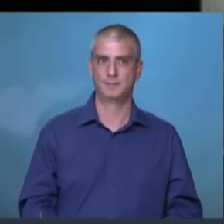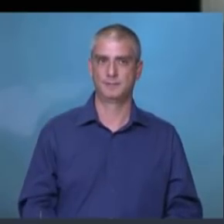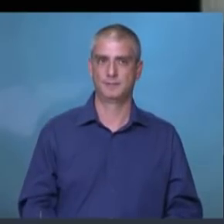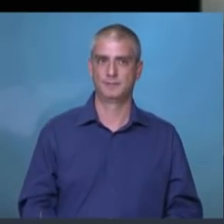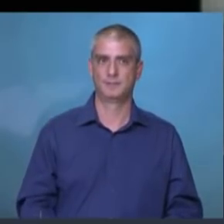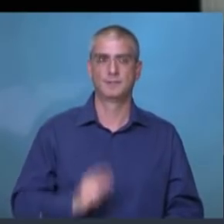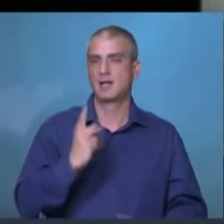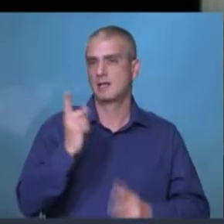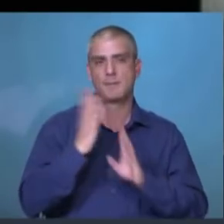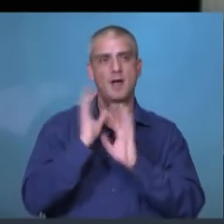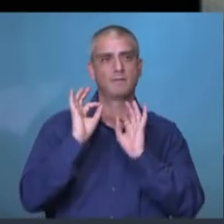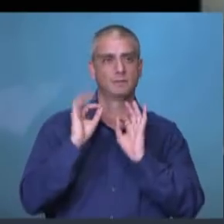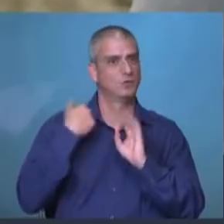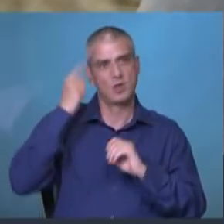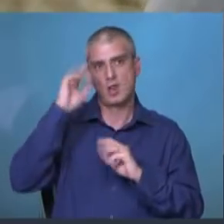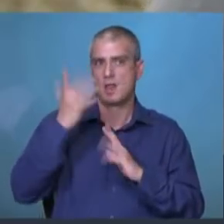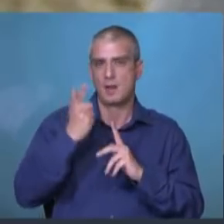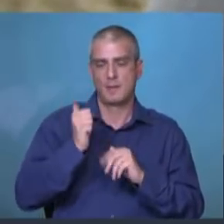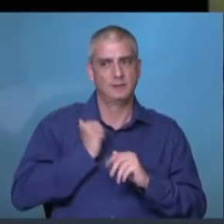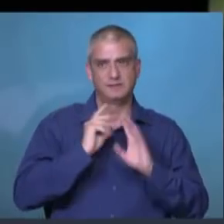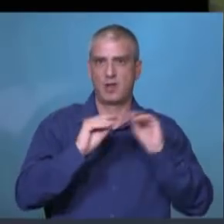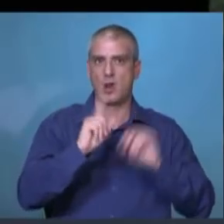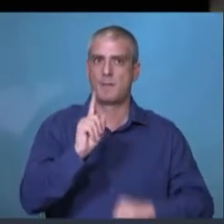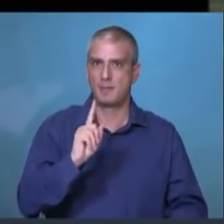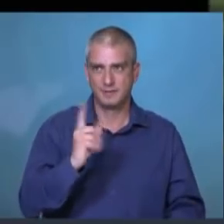זה היה מערב קלאסי שאני לא יודע למה לא מלמדים אותו בצבא.